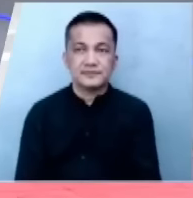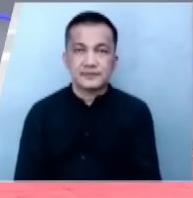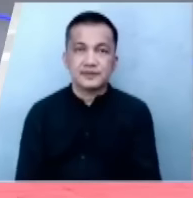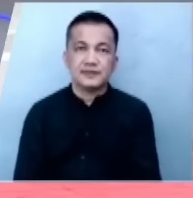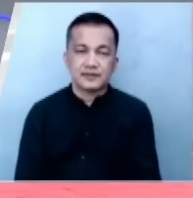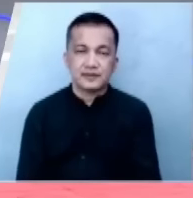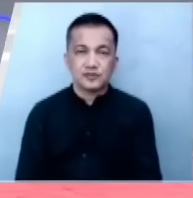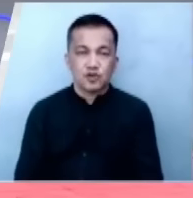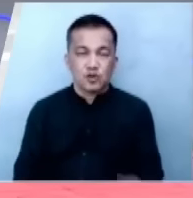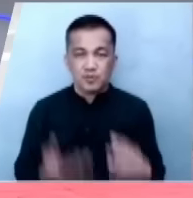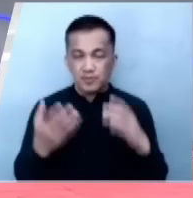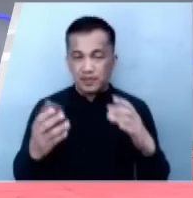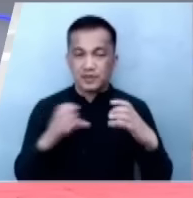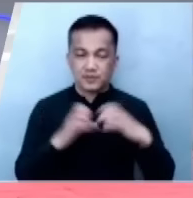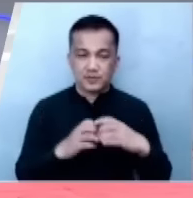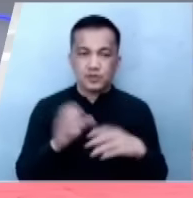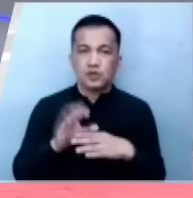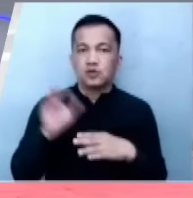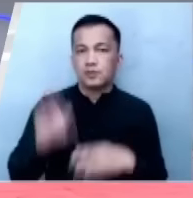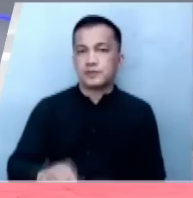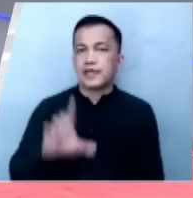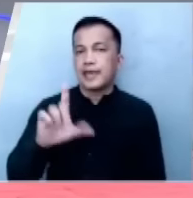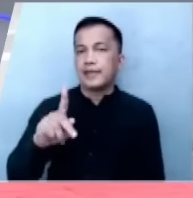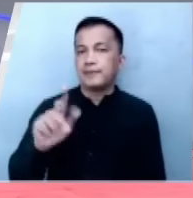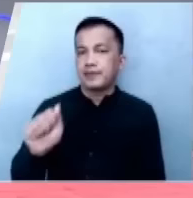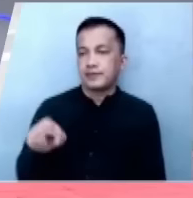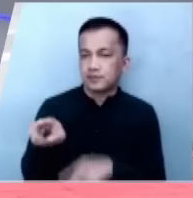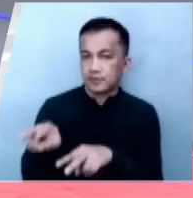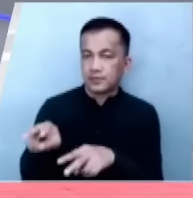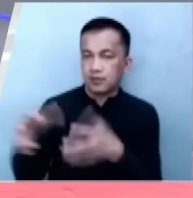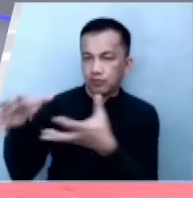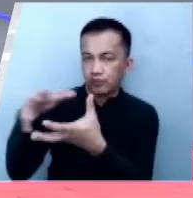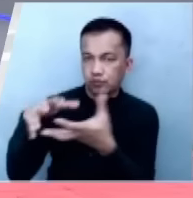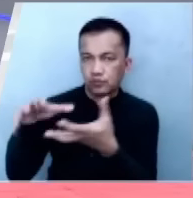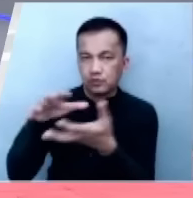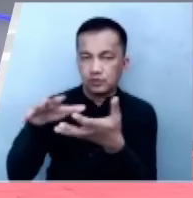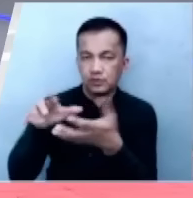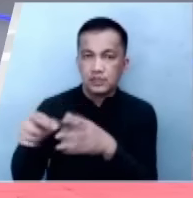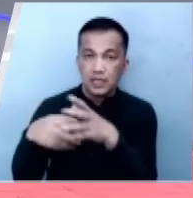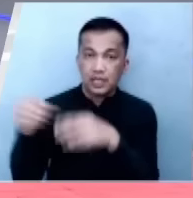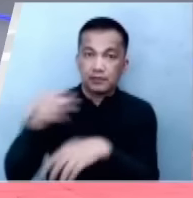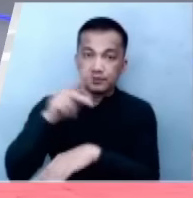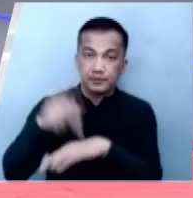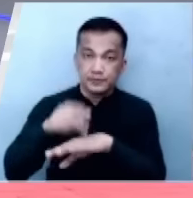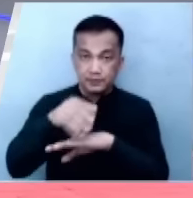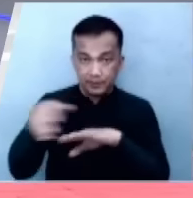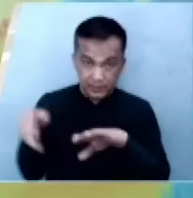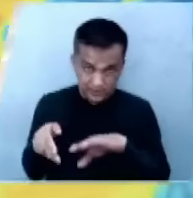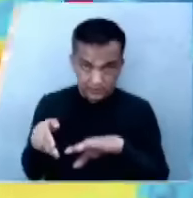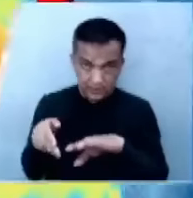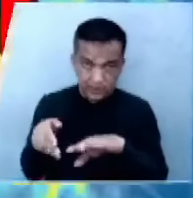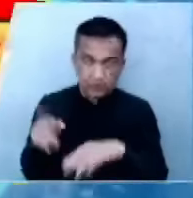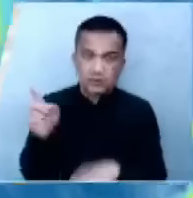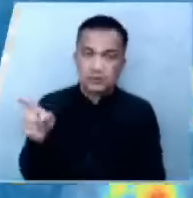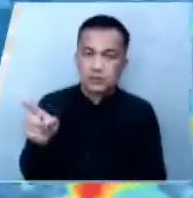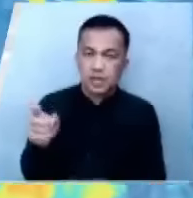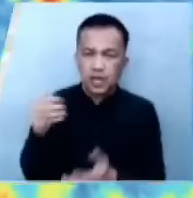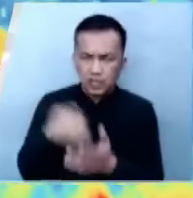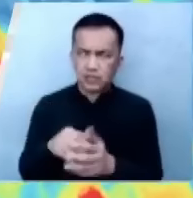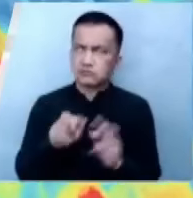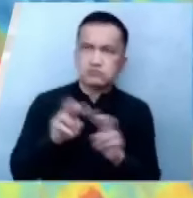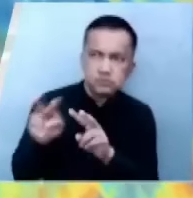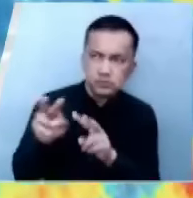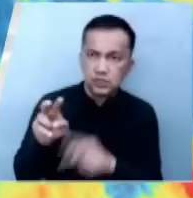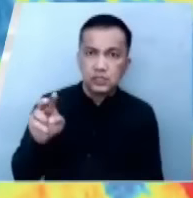Mga kapuso, ganap ng low pressure area, binabantay ang kumpol na kaulapan sa labas ng Philippine Area of Responsibility. Uli itong namataan sa